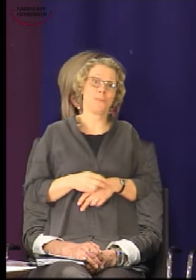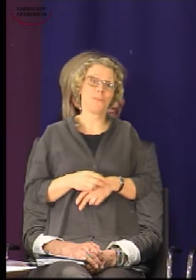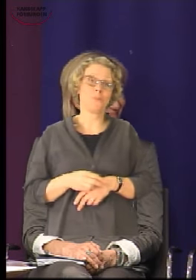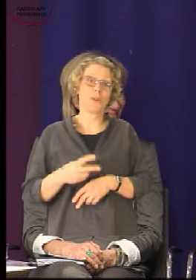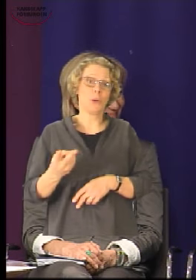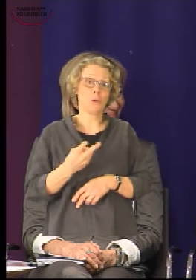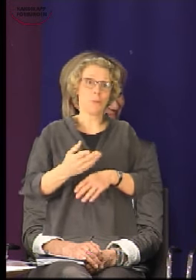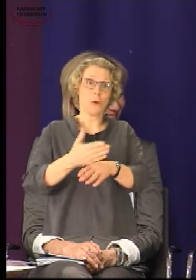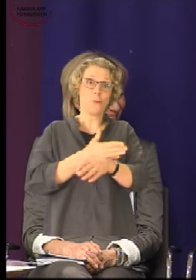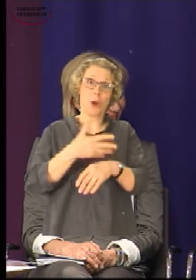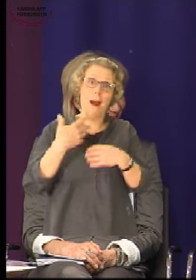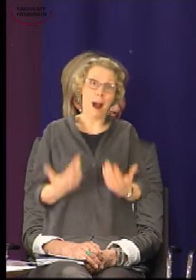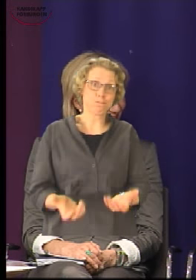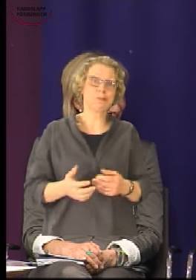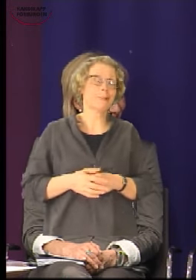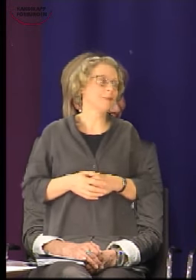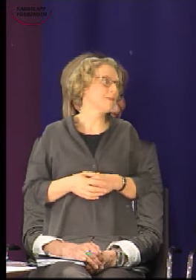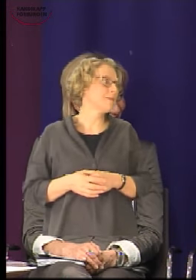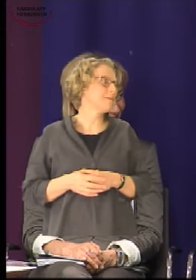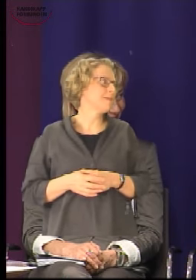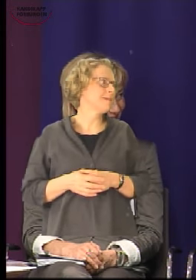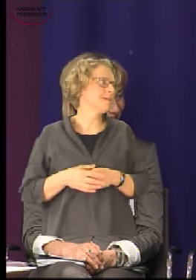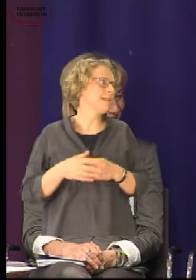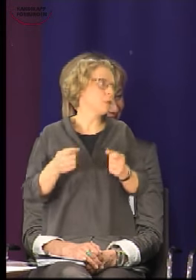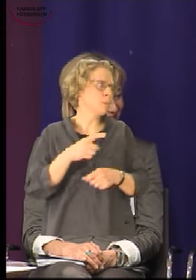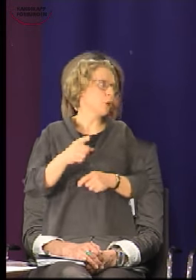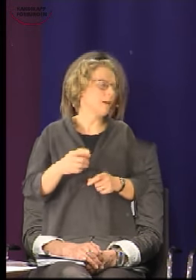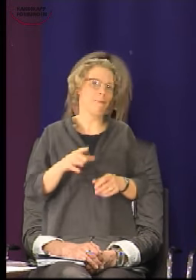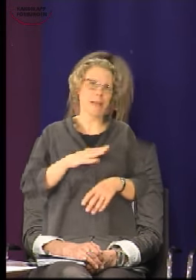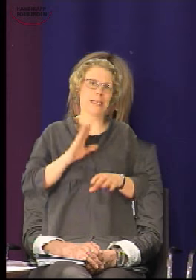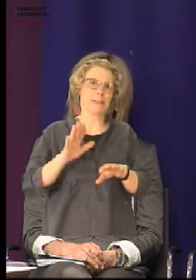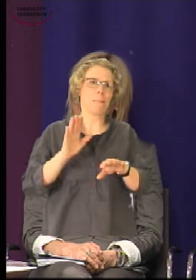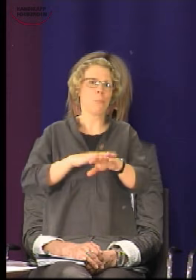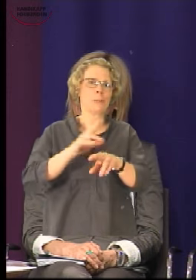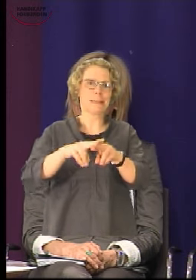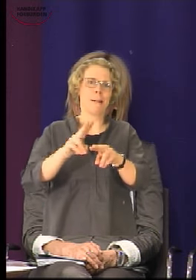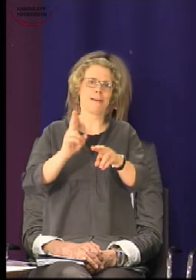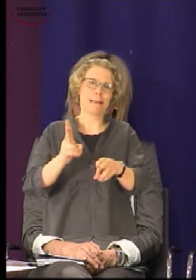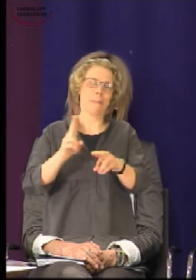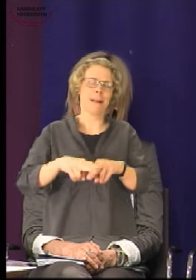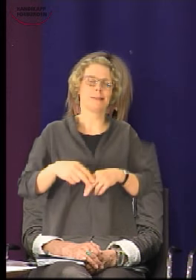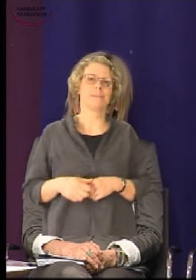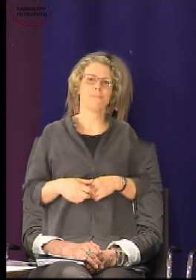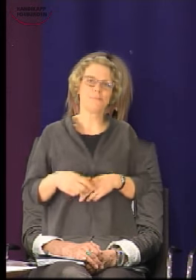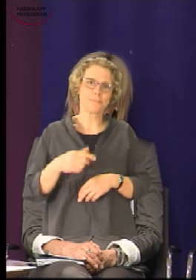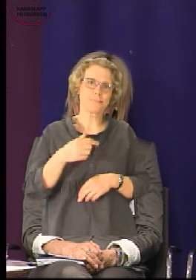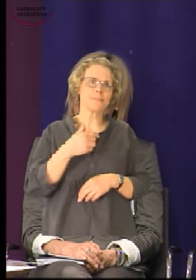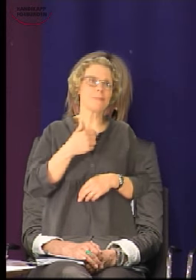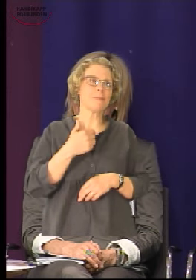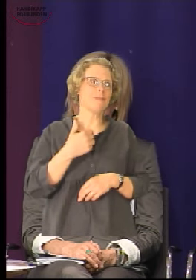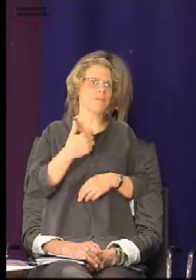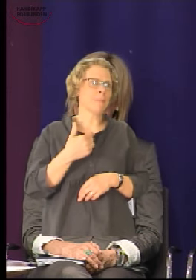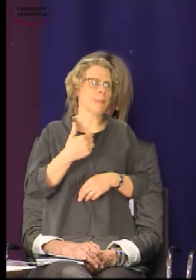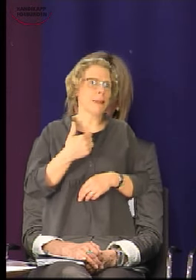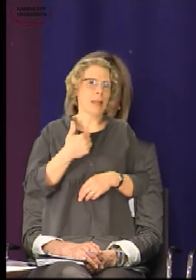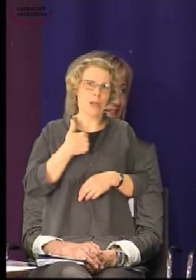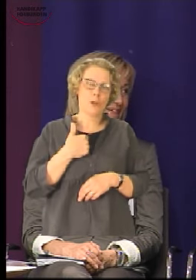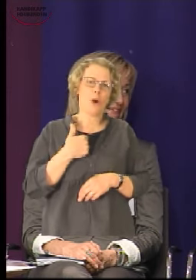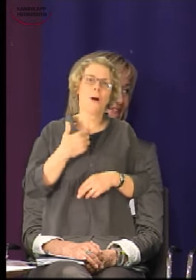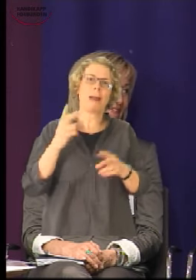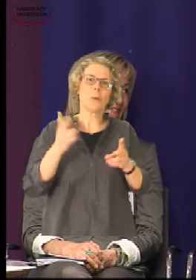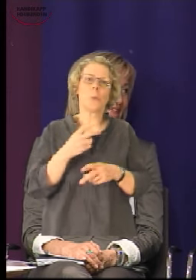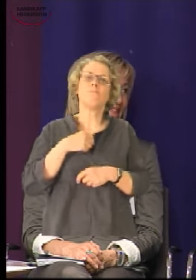Och med det så ska jag alldeles strax överlämna ordet till Ann Karlsson som är ordförande i Reumatikerförbundet. Jag kan ändå inte hålla mig från att ställa en